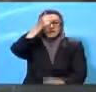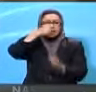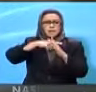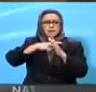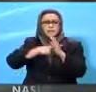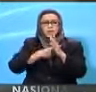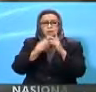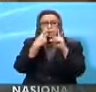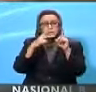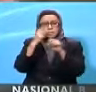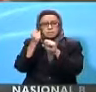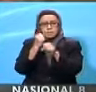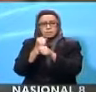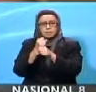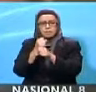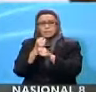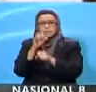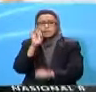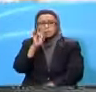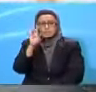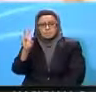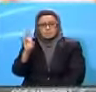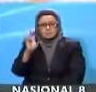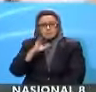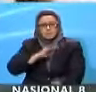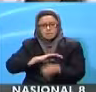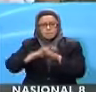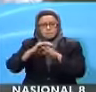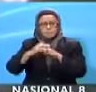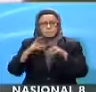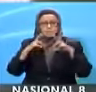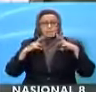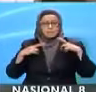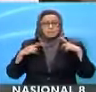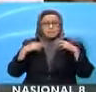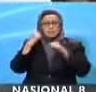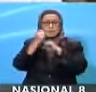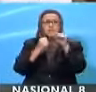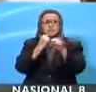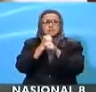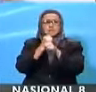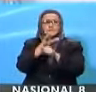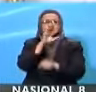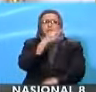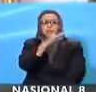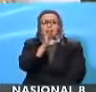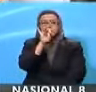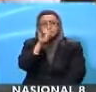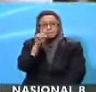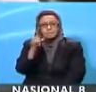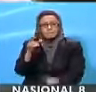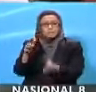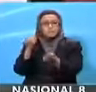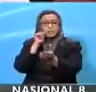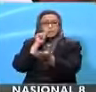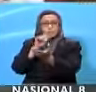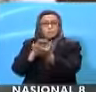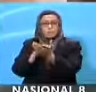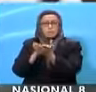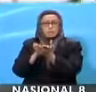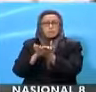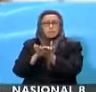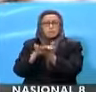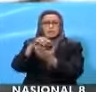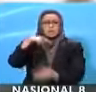1977 sehingga bersara pada Januari 1981 allahyarham meninggalkan seorang Balu Puan Sri Datin